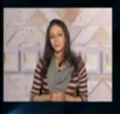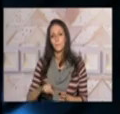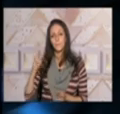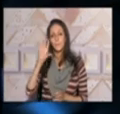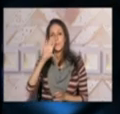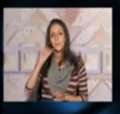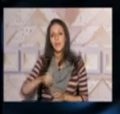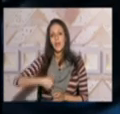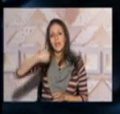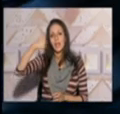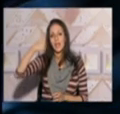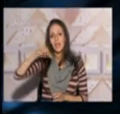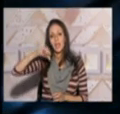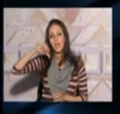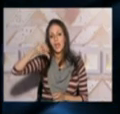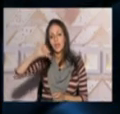القاهره.